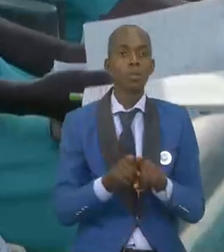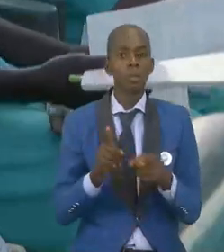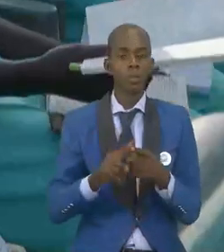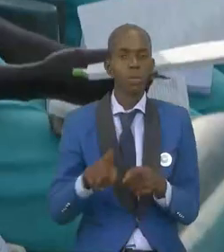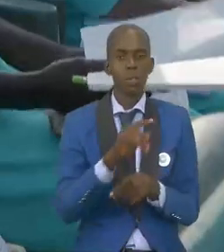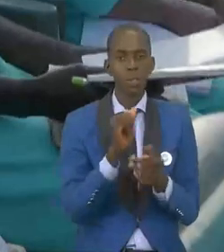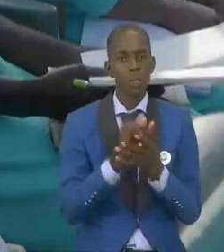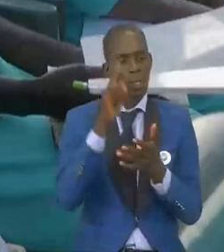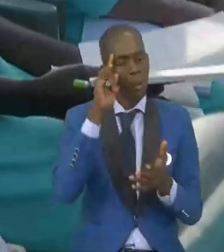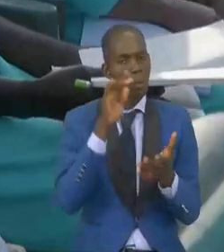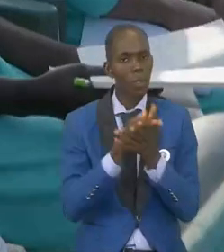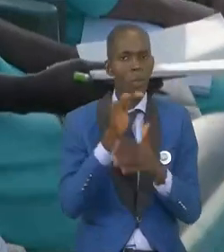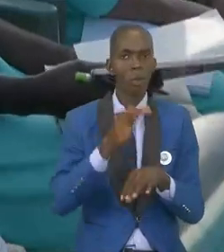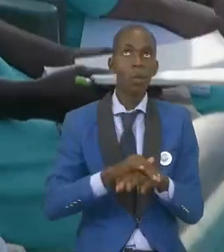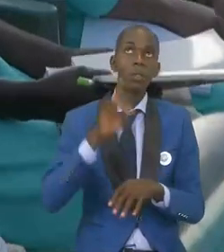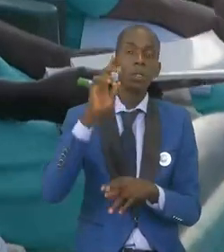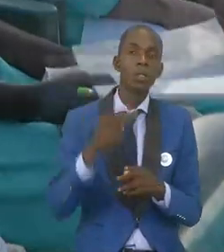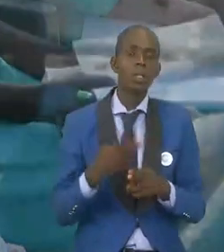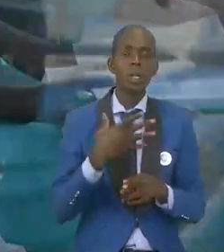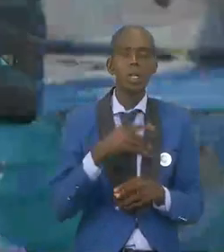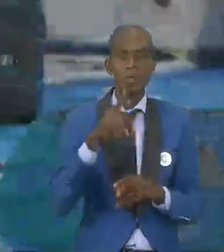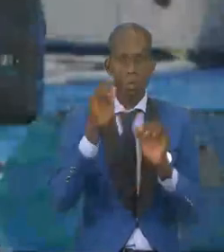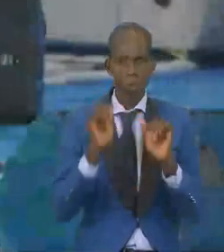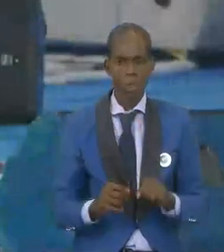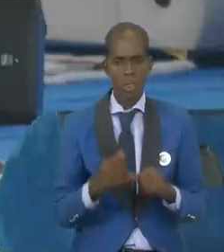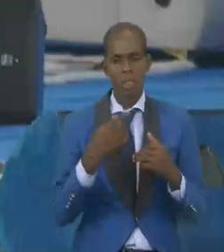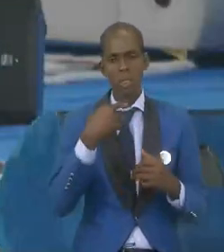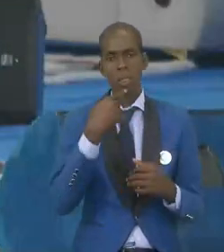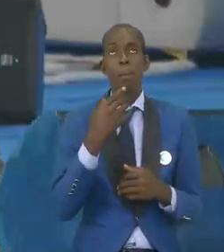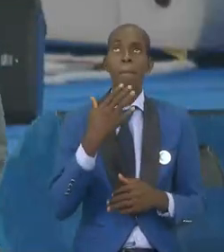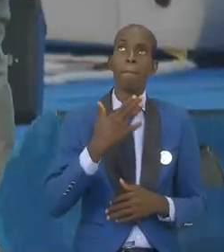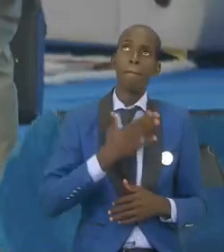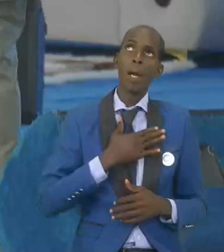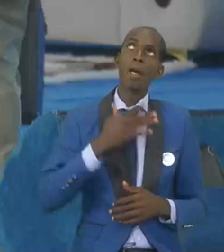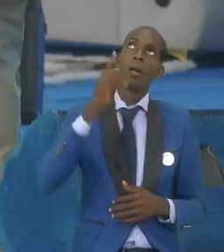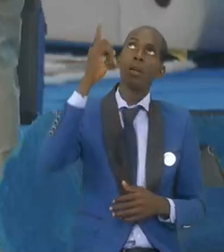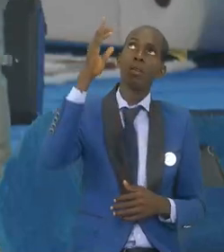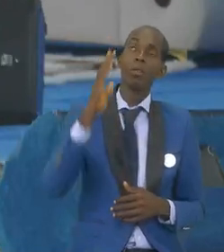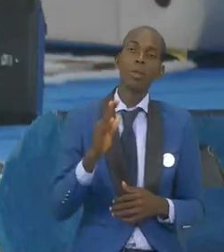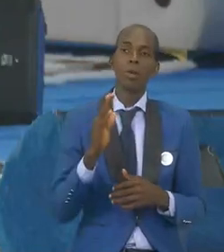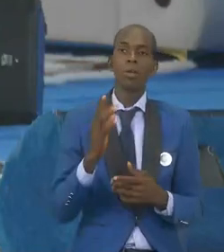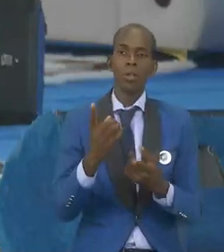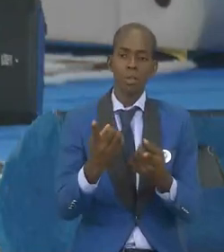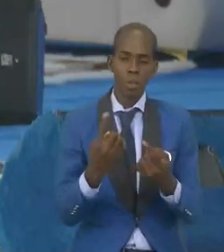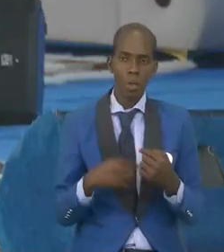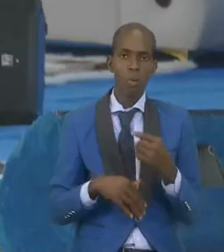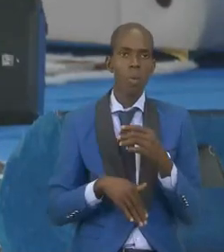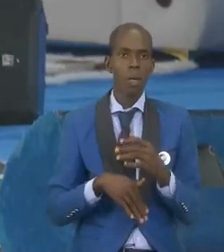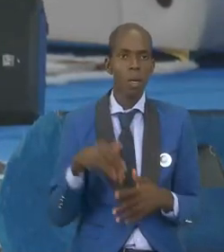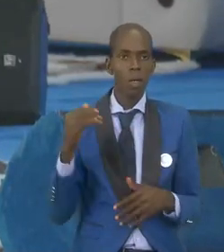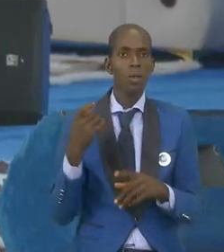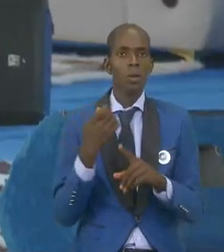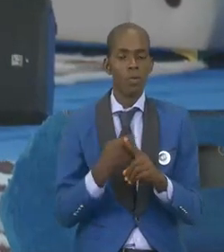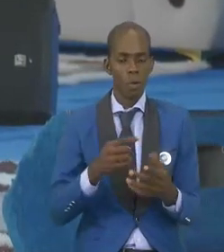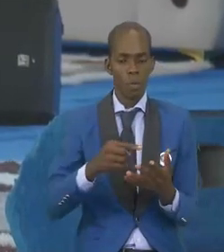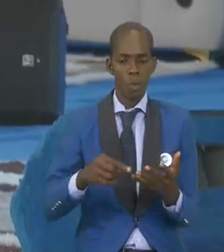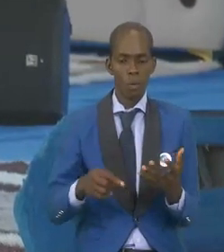enfant de Dieu tout ce qui croit en son nom et tu peux dire mon